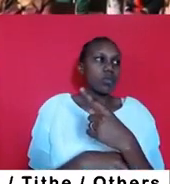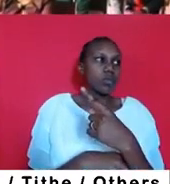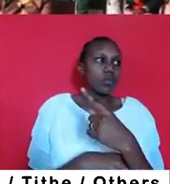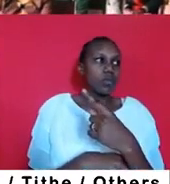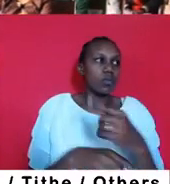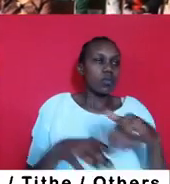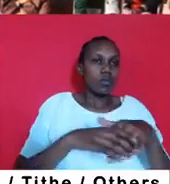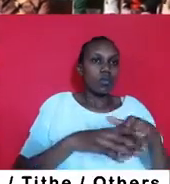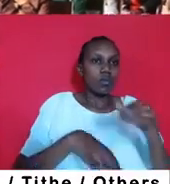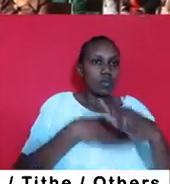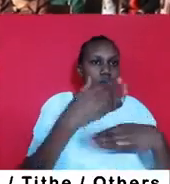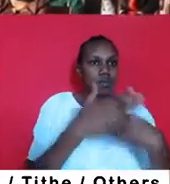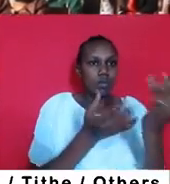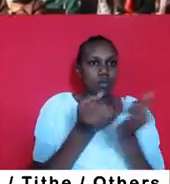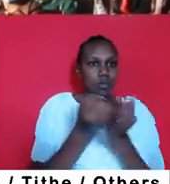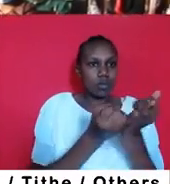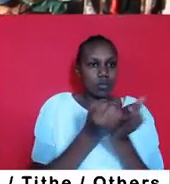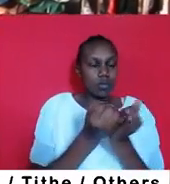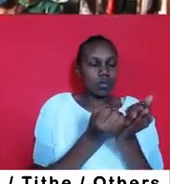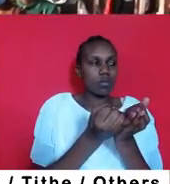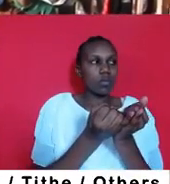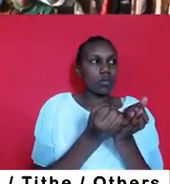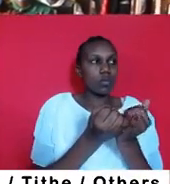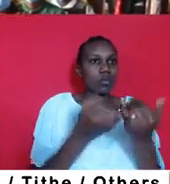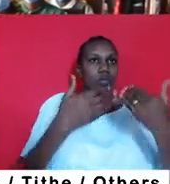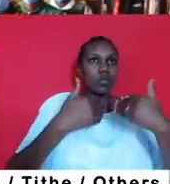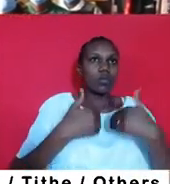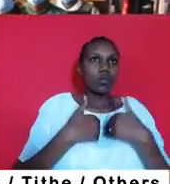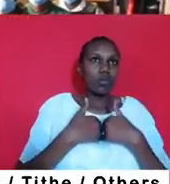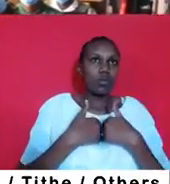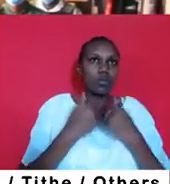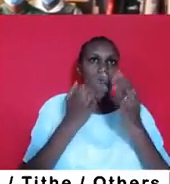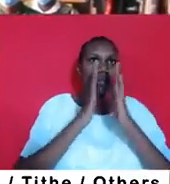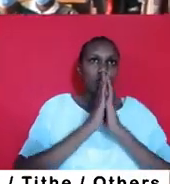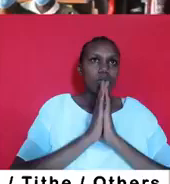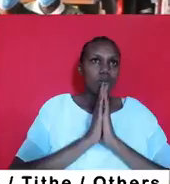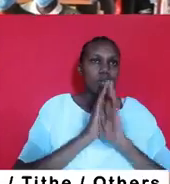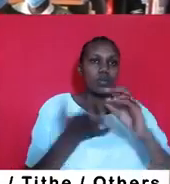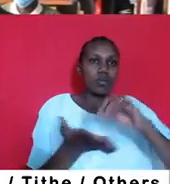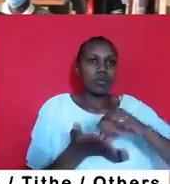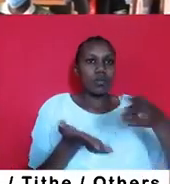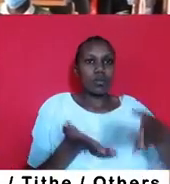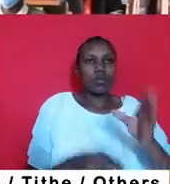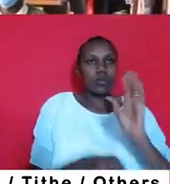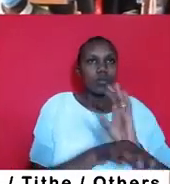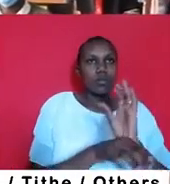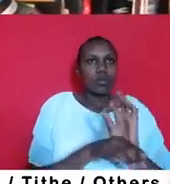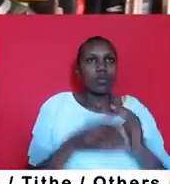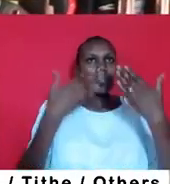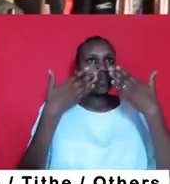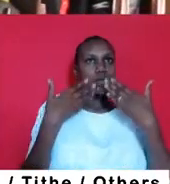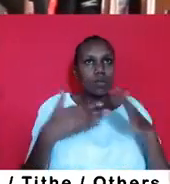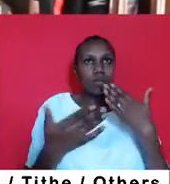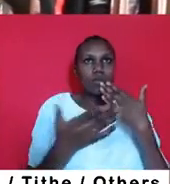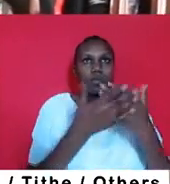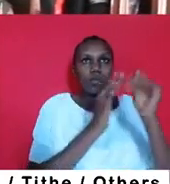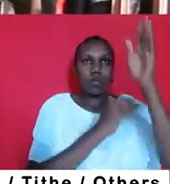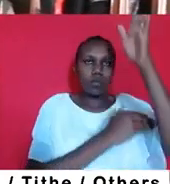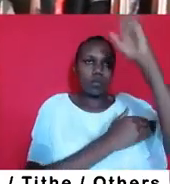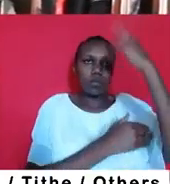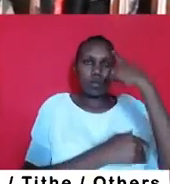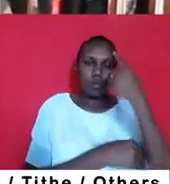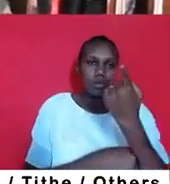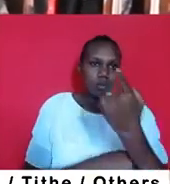katika Jumamosi, kila mwisho wa mwezi tuko na maombi tena hapa ya mwisho wa mwezi ya kushukuru Mungu kwa